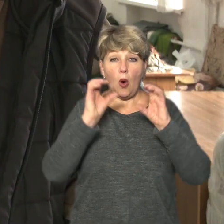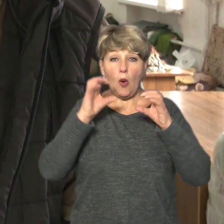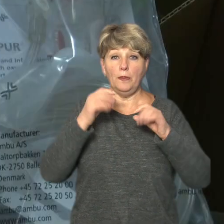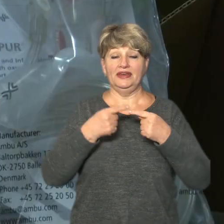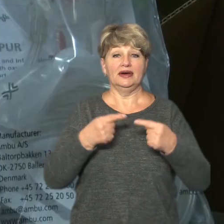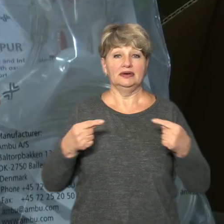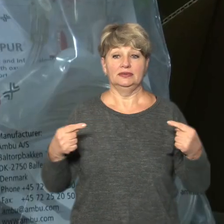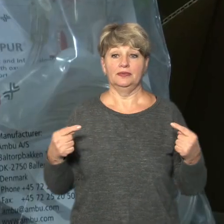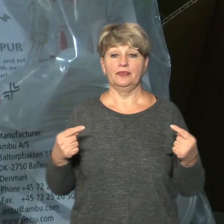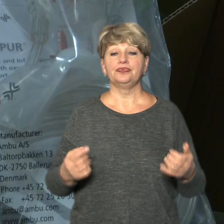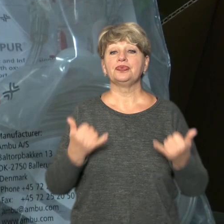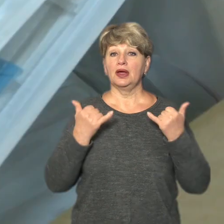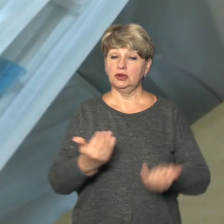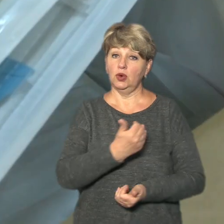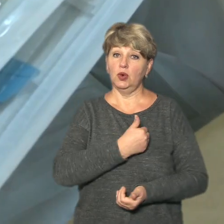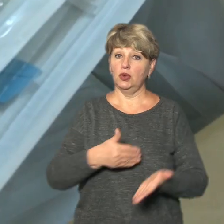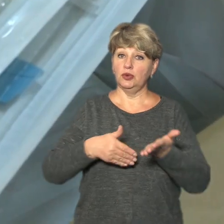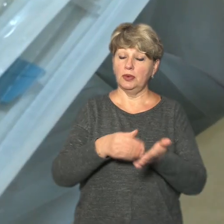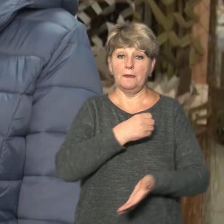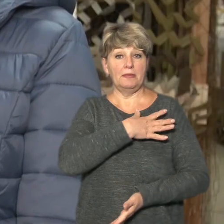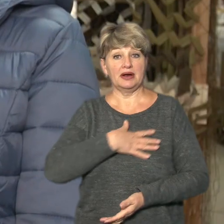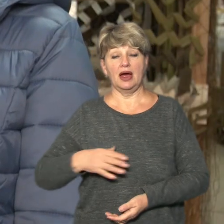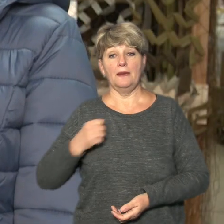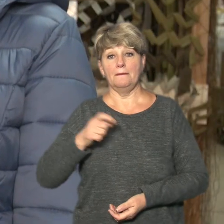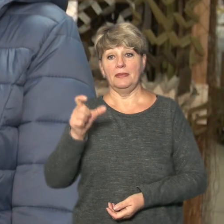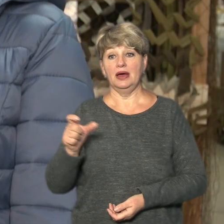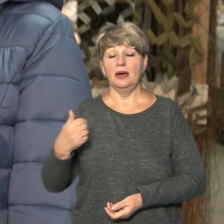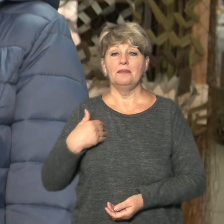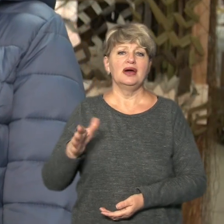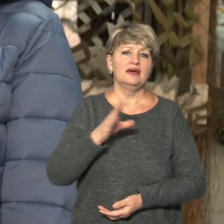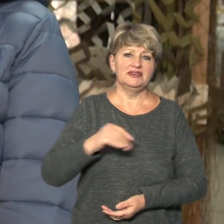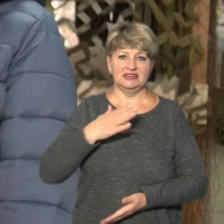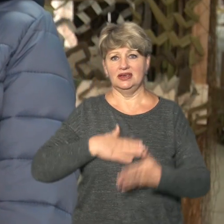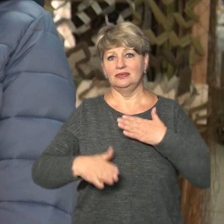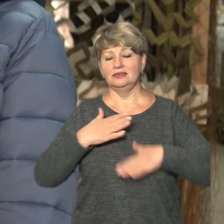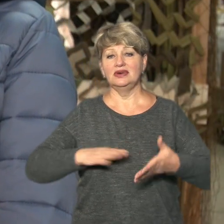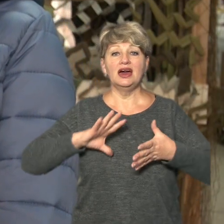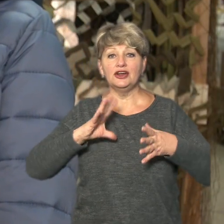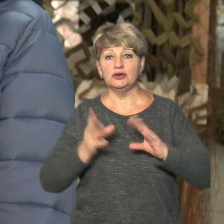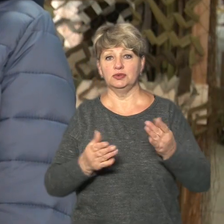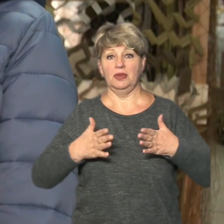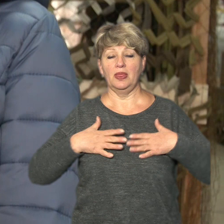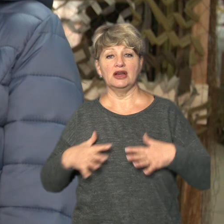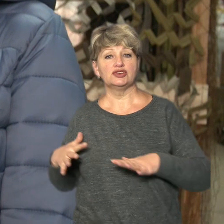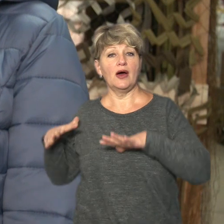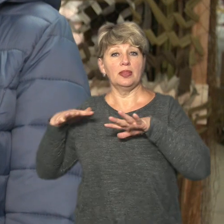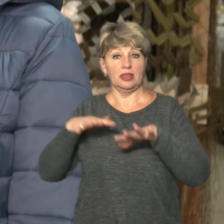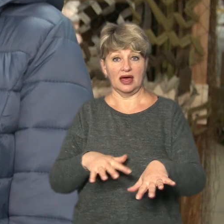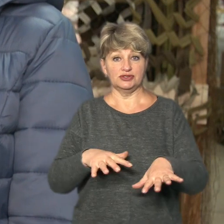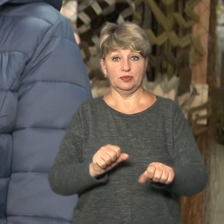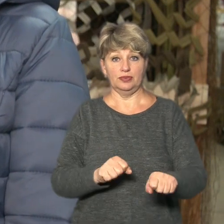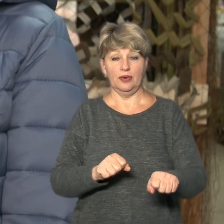І так далі нині хочуть допомо пораненим бійцям всі Ми радіємо результатом нашого Контрнаступ а